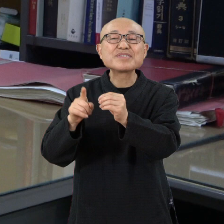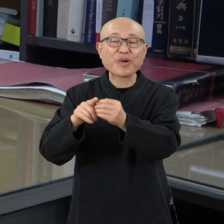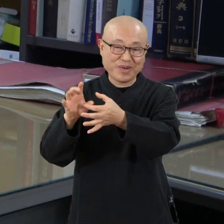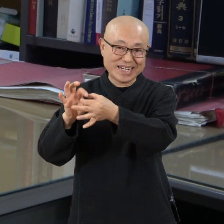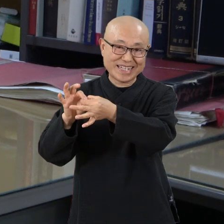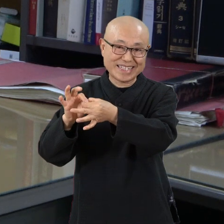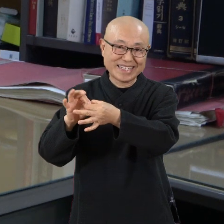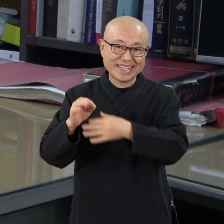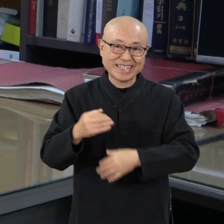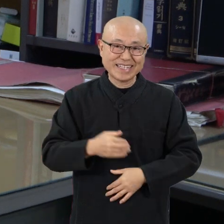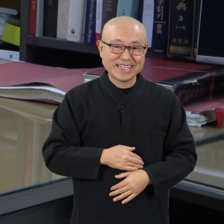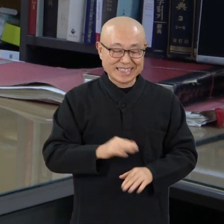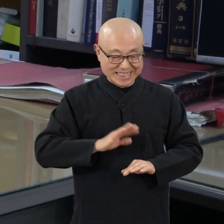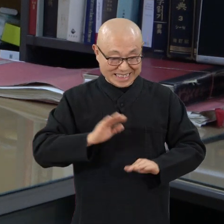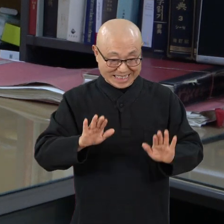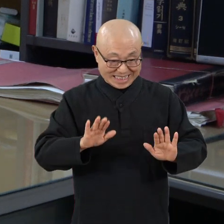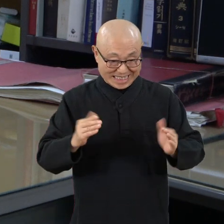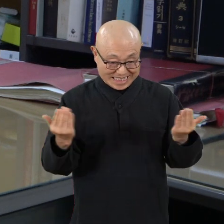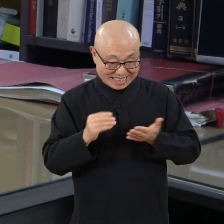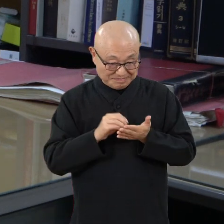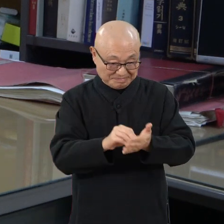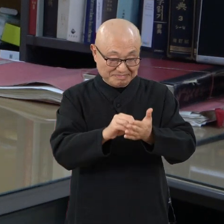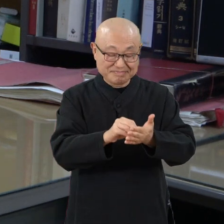내가 선택한 내 직종,